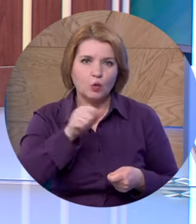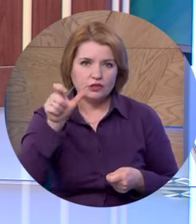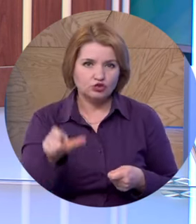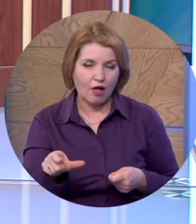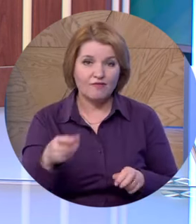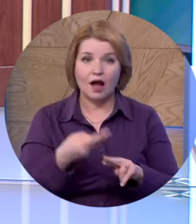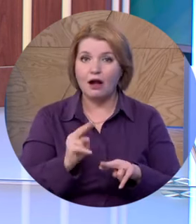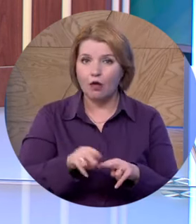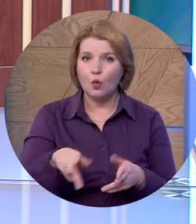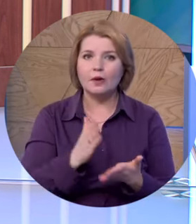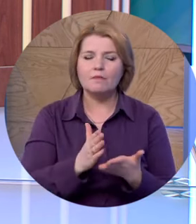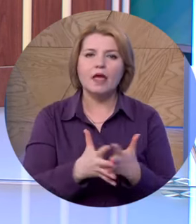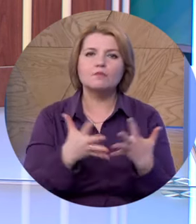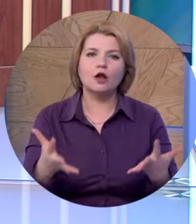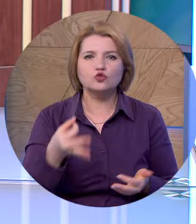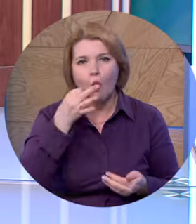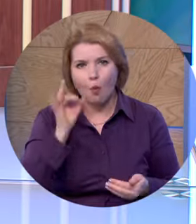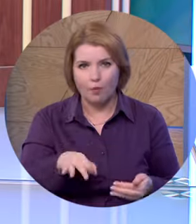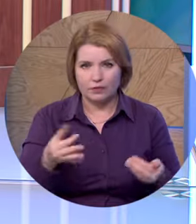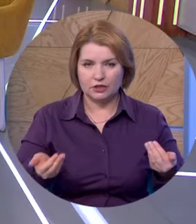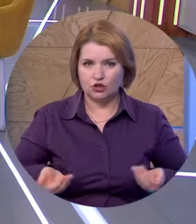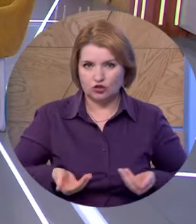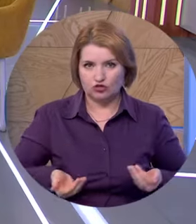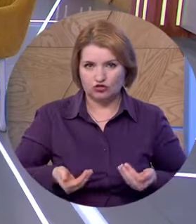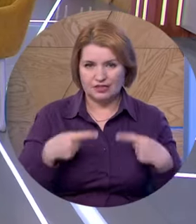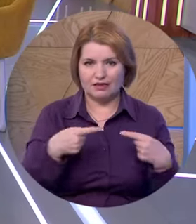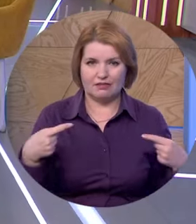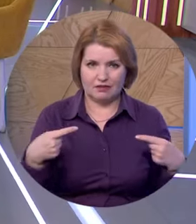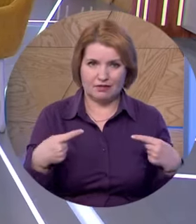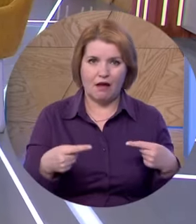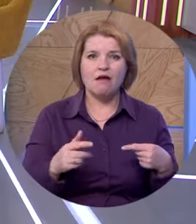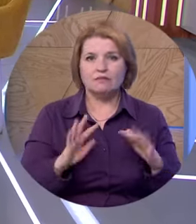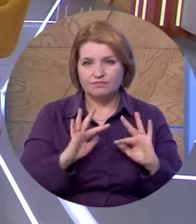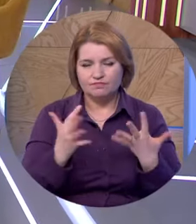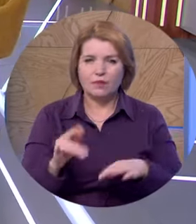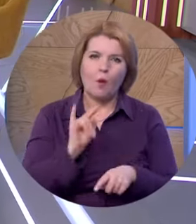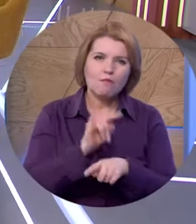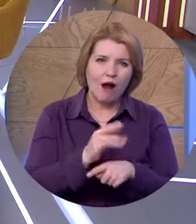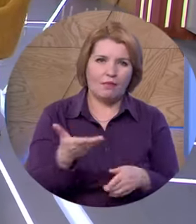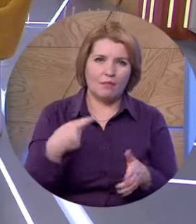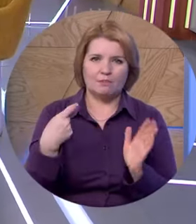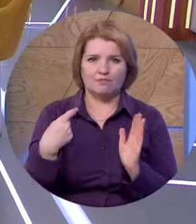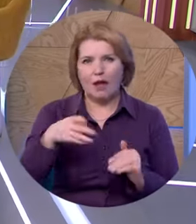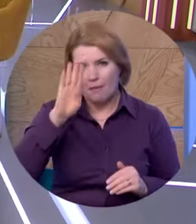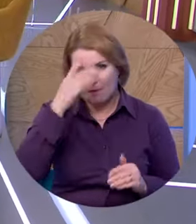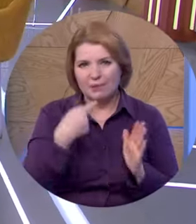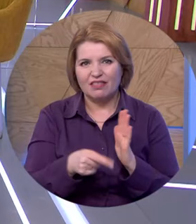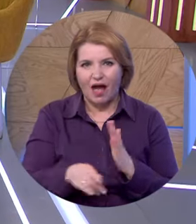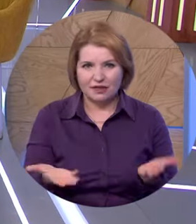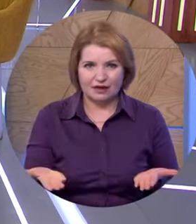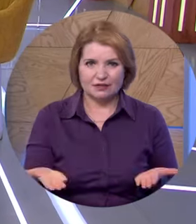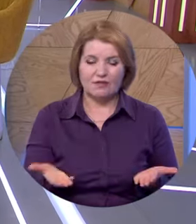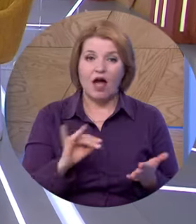имеет значительный жизненный опыт, к сожалению, опыт жизненных неудач, предательств, обмана, и который, взвешивая вот эту ситуацию, все время думает, я